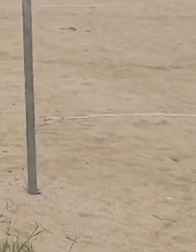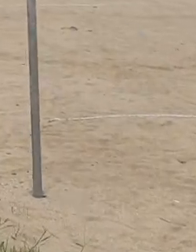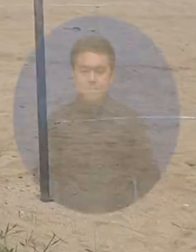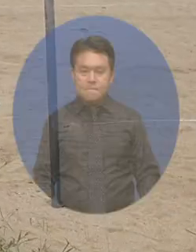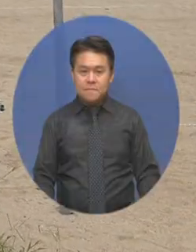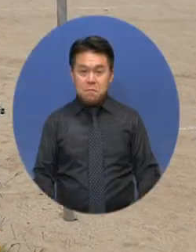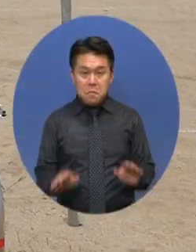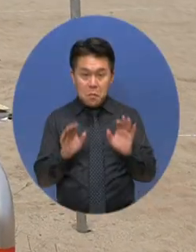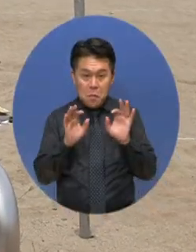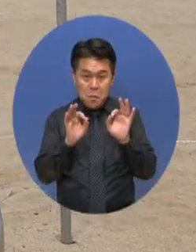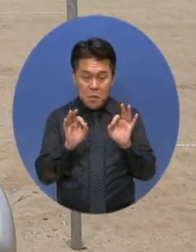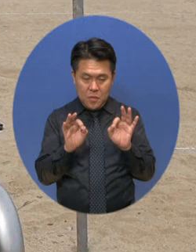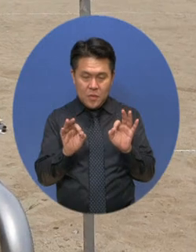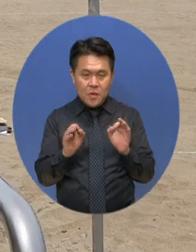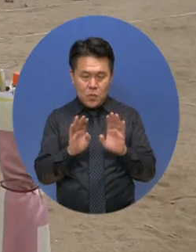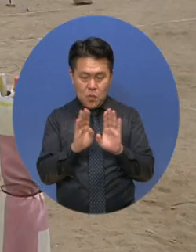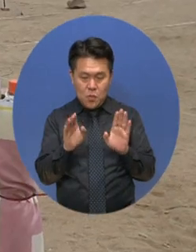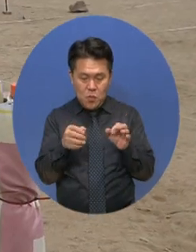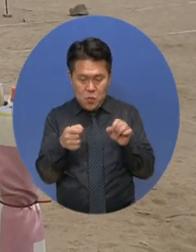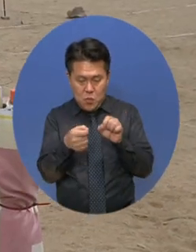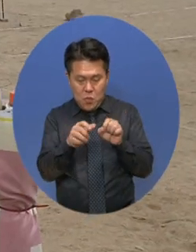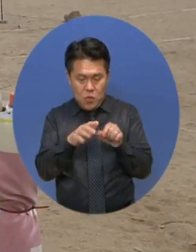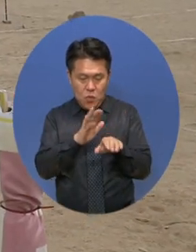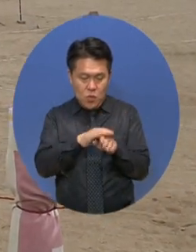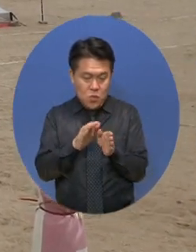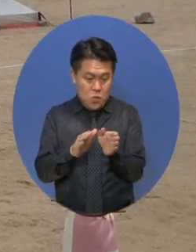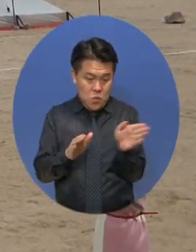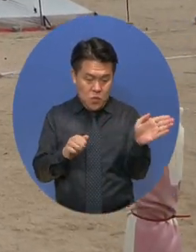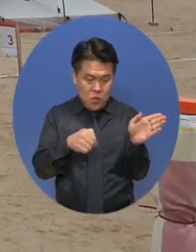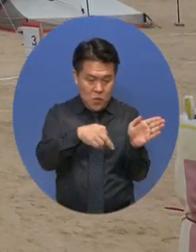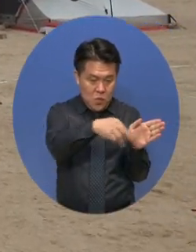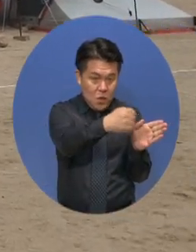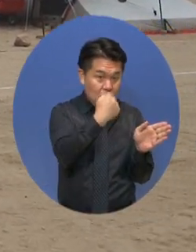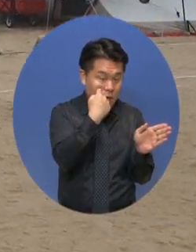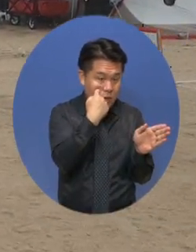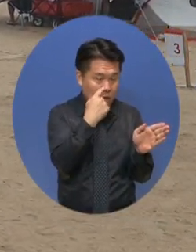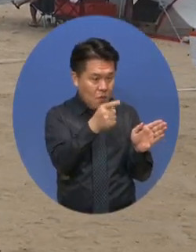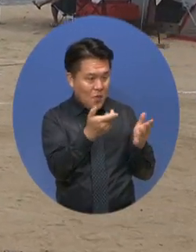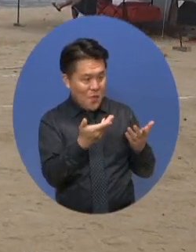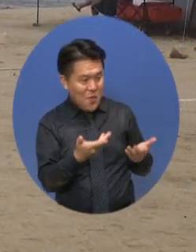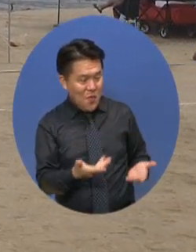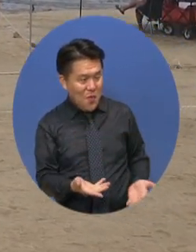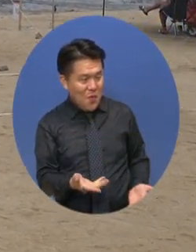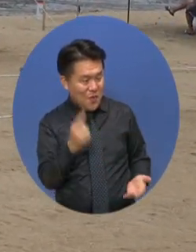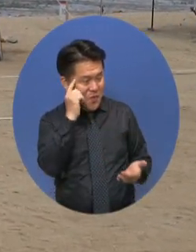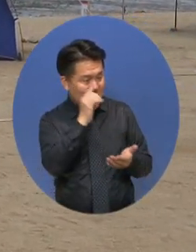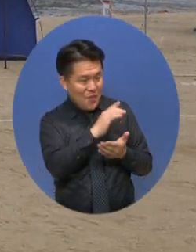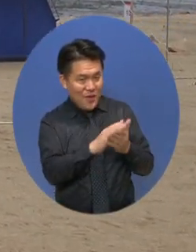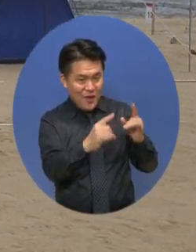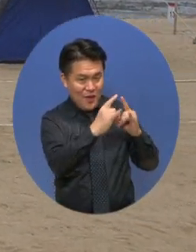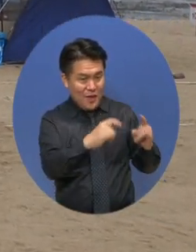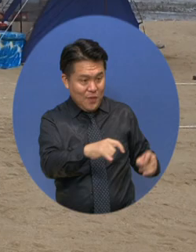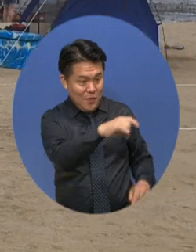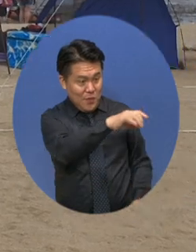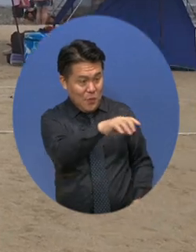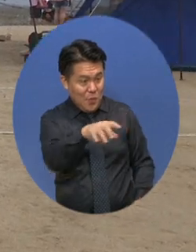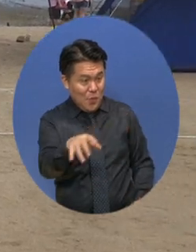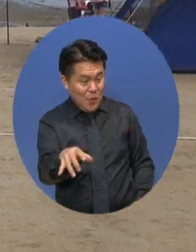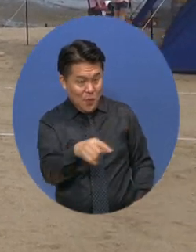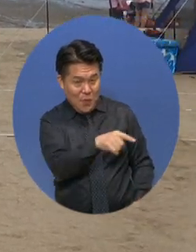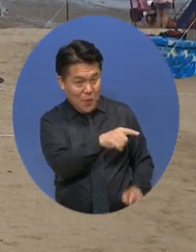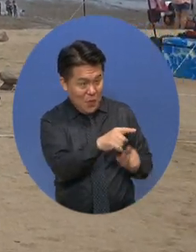입구에서 왼쪽으로 쭉 걸어 들어가다 보면 더 조용하고 평화로운 캠핑을 즐기기 위한 관광객들을 볼 수 있습니다.